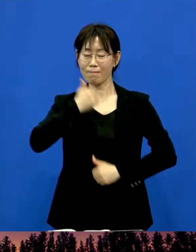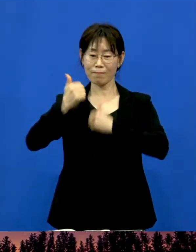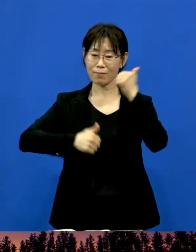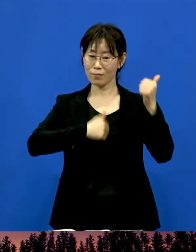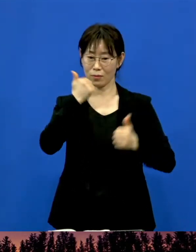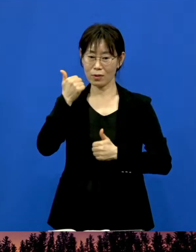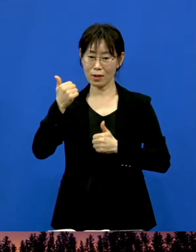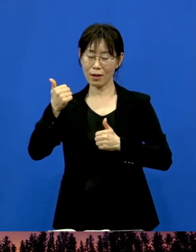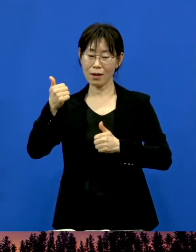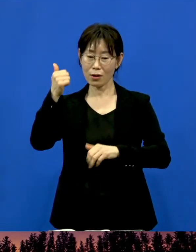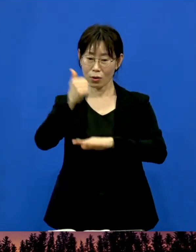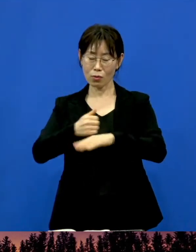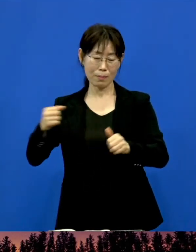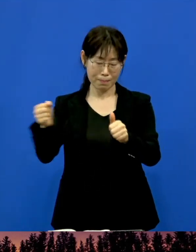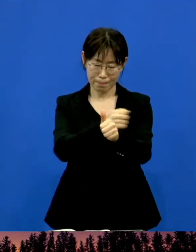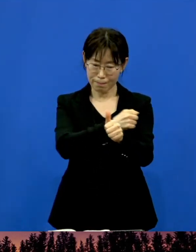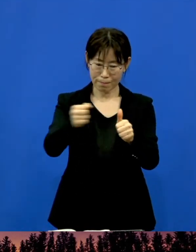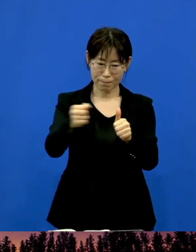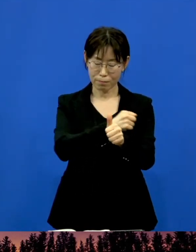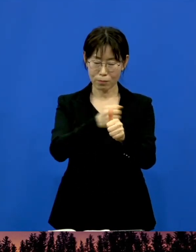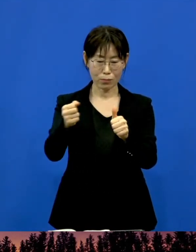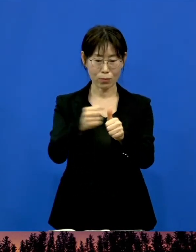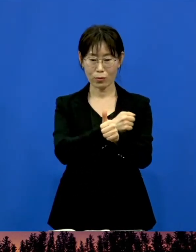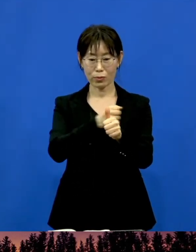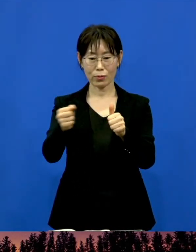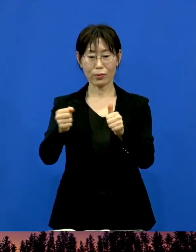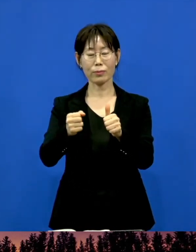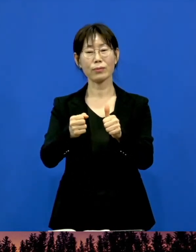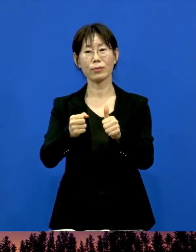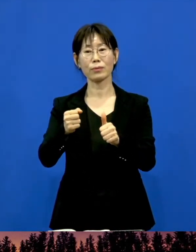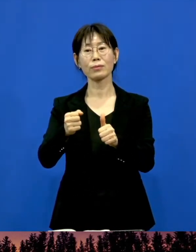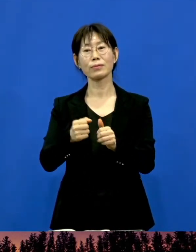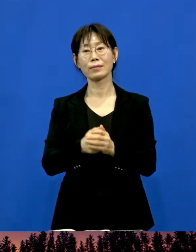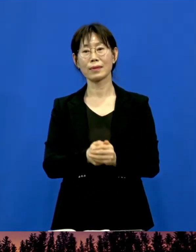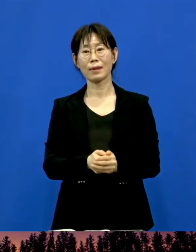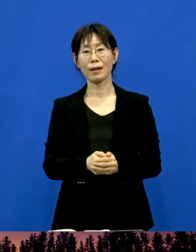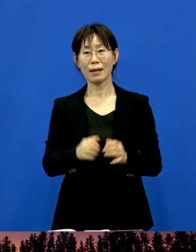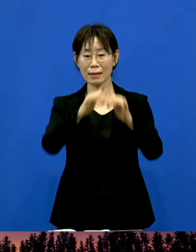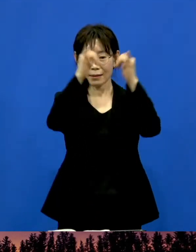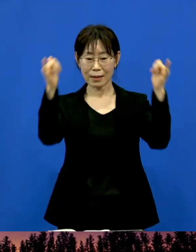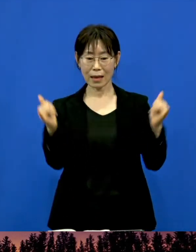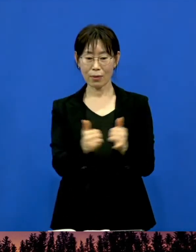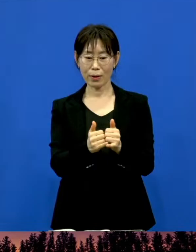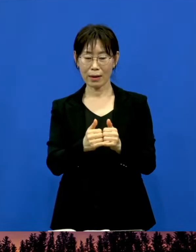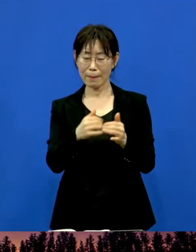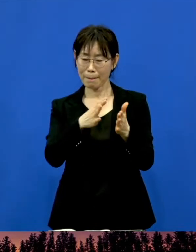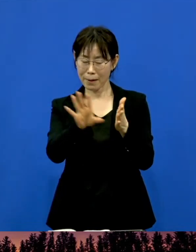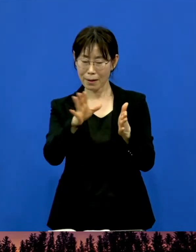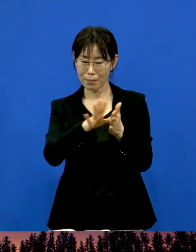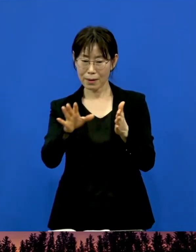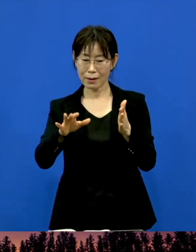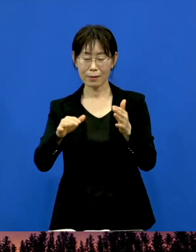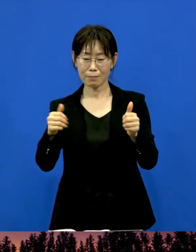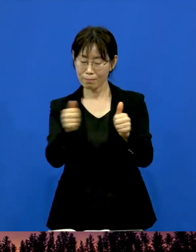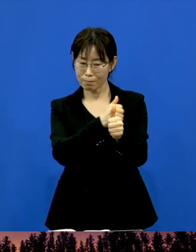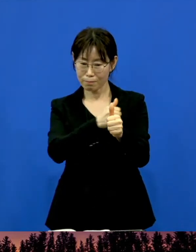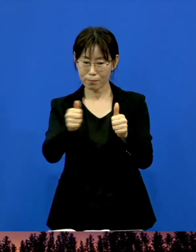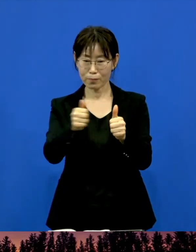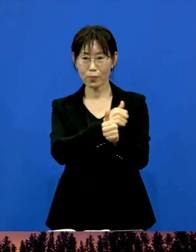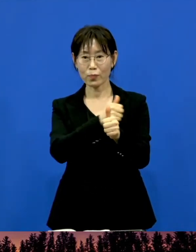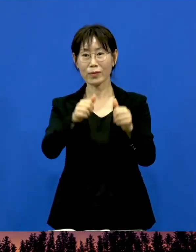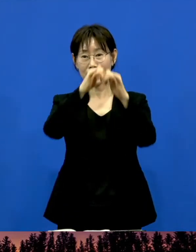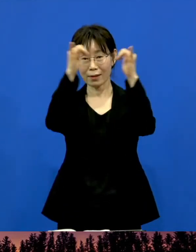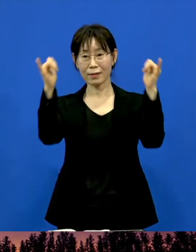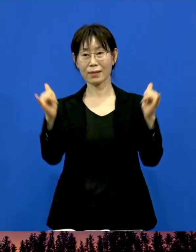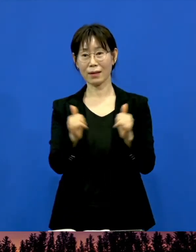분노는 폭력화되는 거죠. 오늘 우리 사회가 폭력사회예요. 굉장히 거칠어요, 사람들이. 오늘도 끔찍한 살인사건이